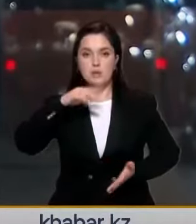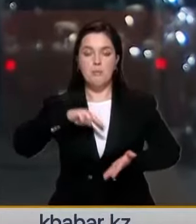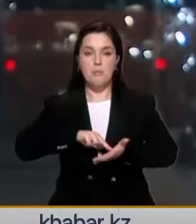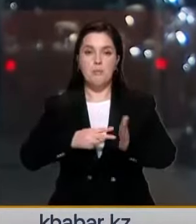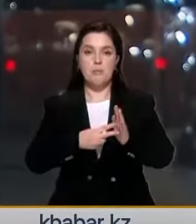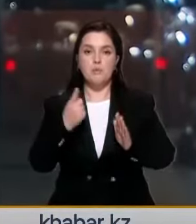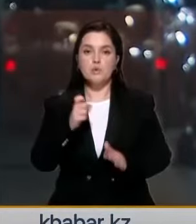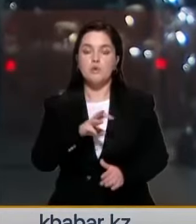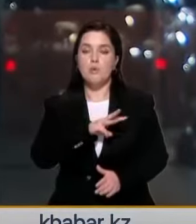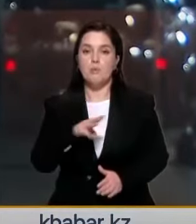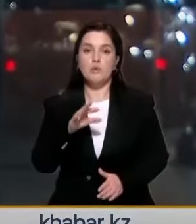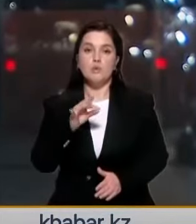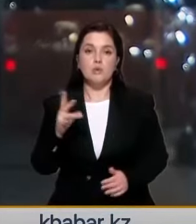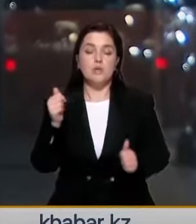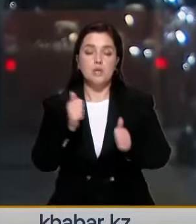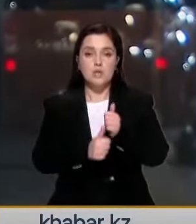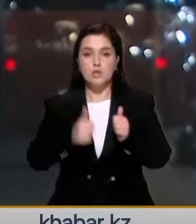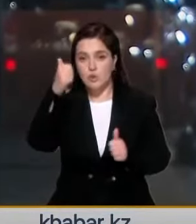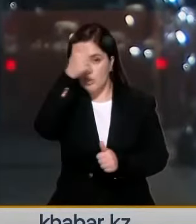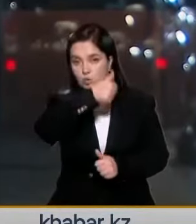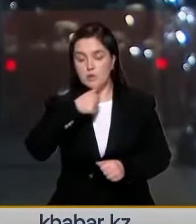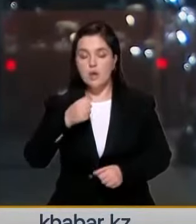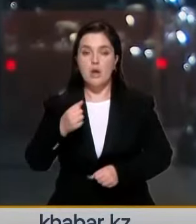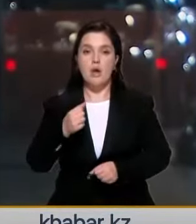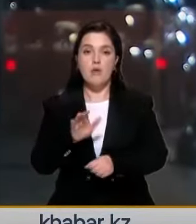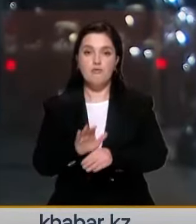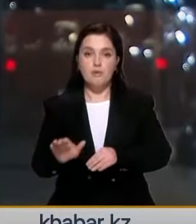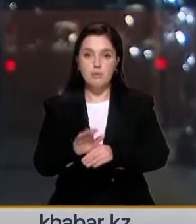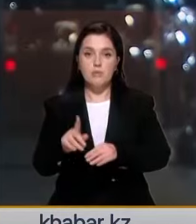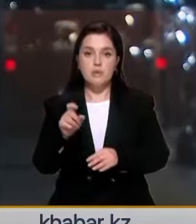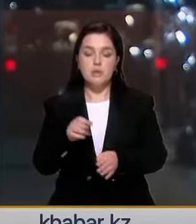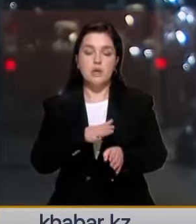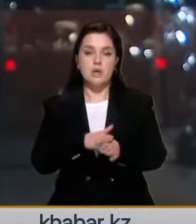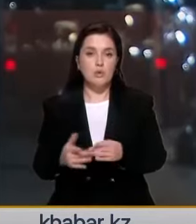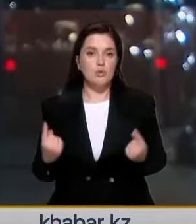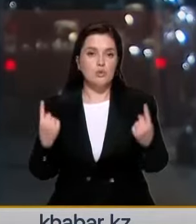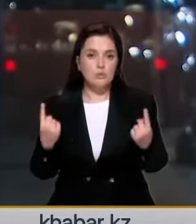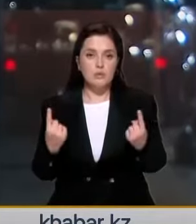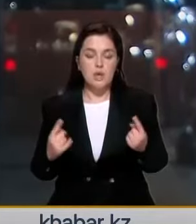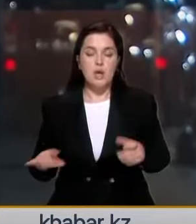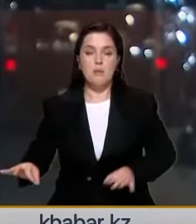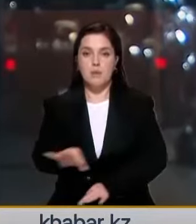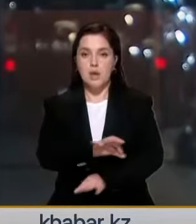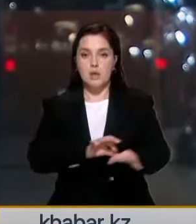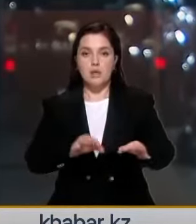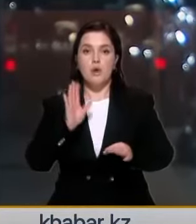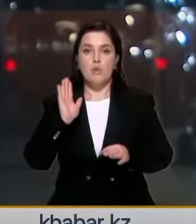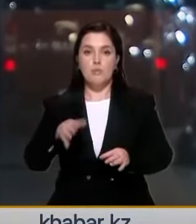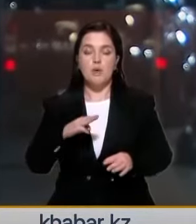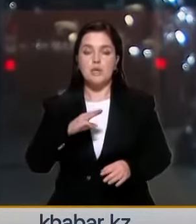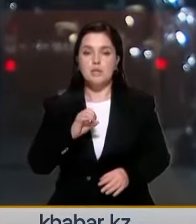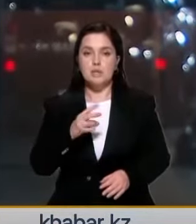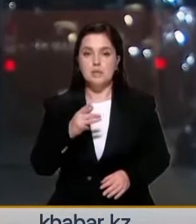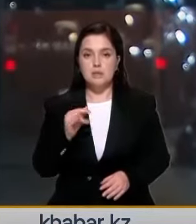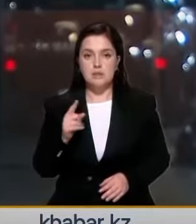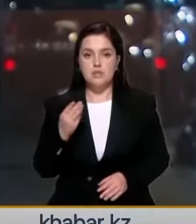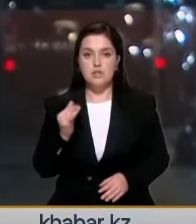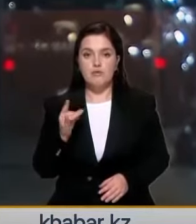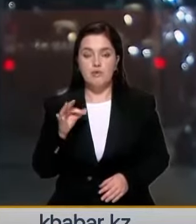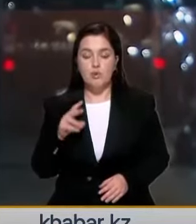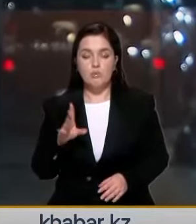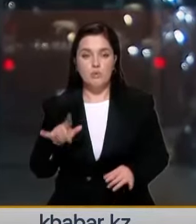млн тонн нефти ежегодно выработка нефтепродуктов вырастет за счёт реализации крупных проектов расширение только тенгизшевройл обеспечит